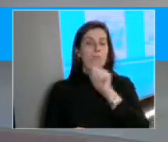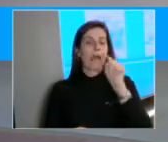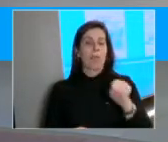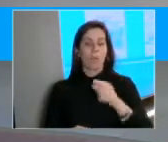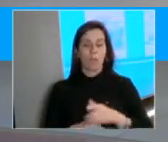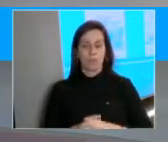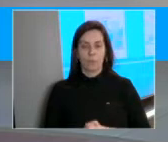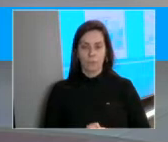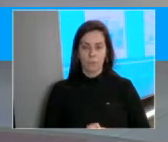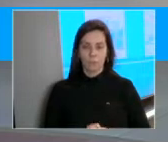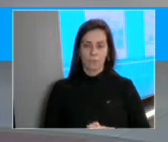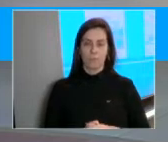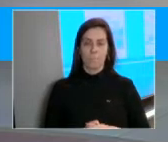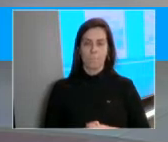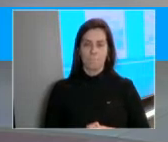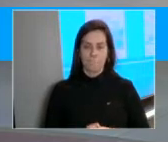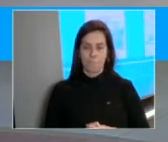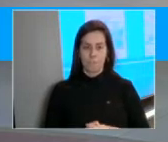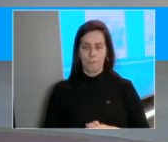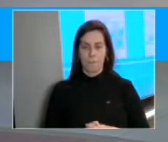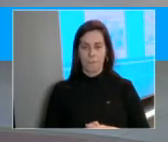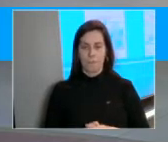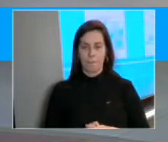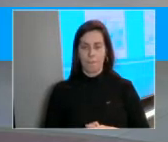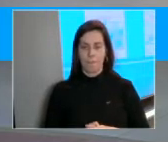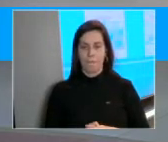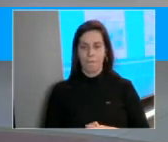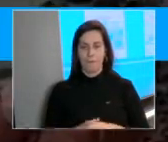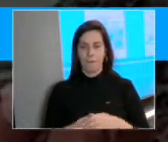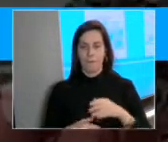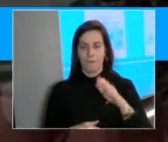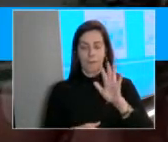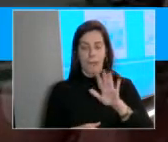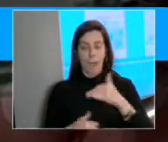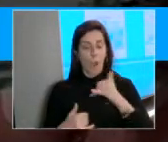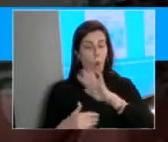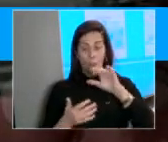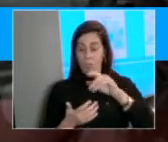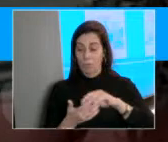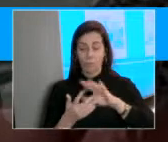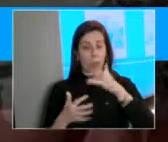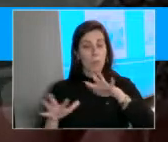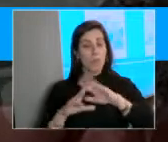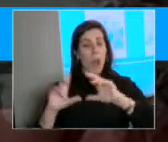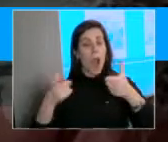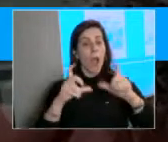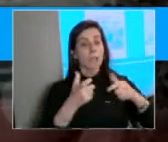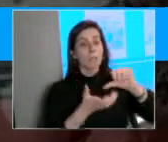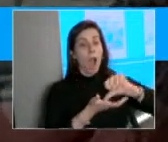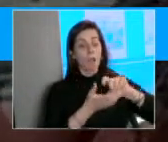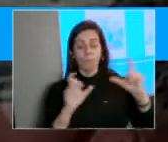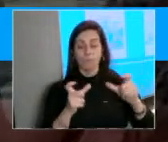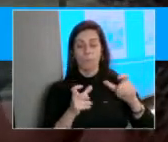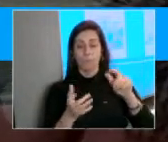כמי שגר בסין? תשמע, המקומות אי אפשר להתקרב גם אם אני רוצה, כי כרגע השלטון חסם את ההגעה אליהם, אבל למעשה זה